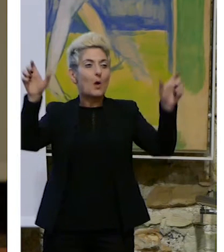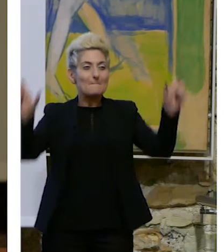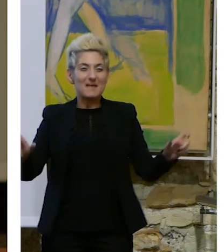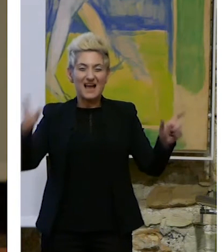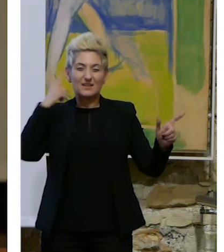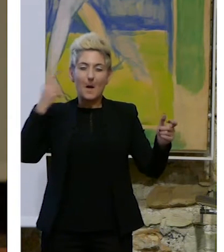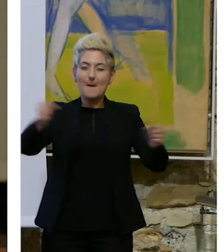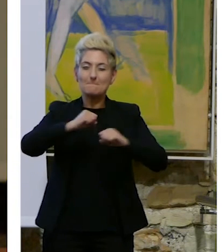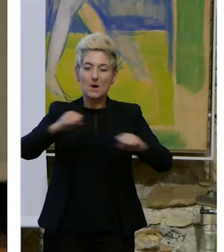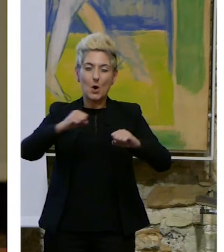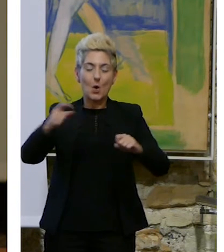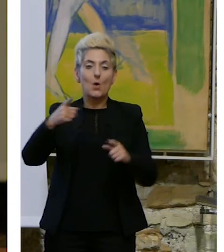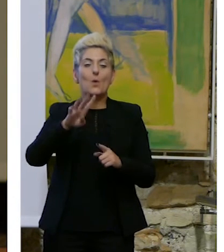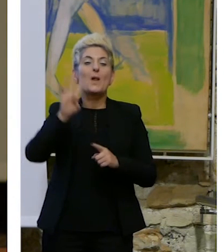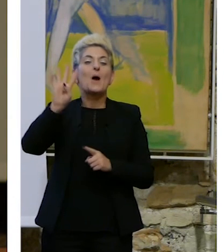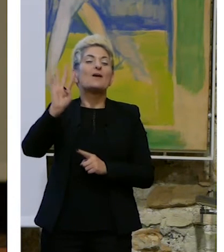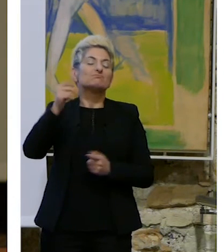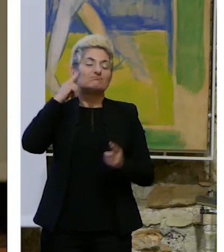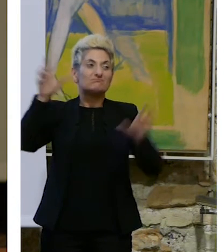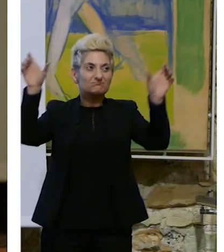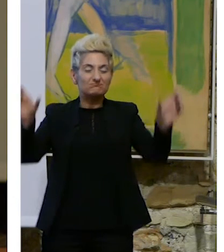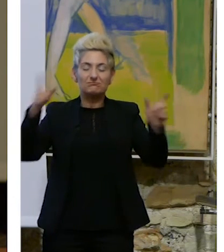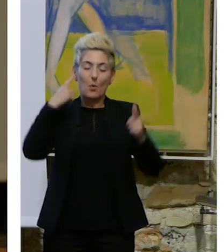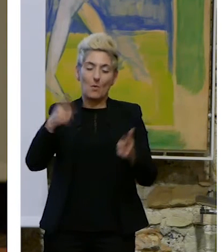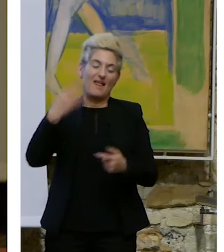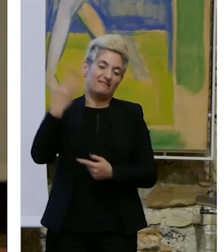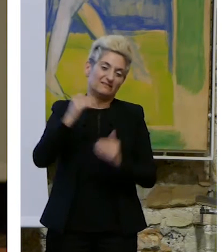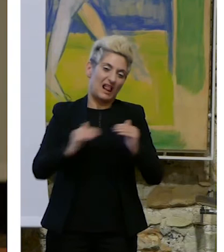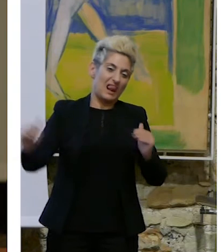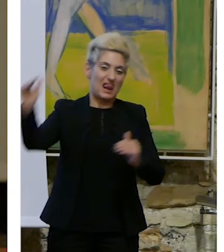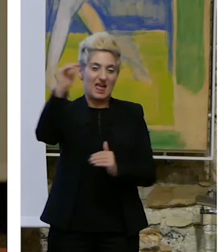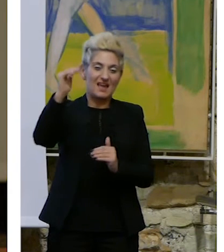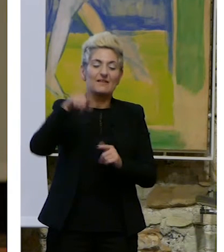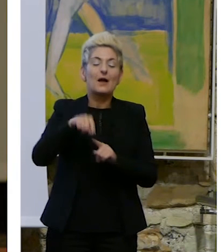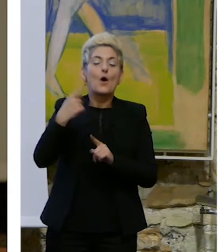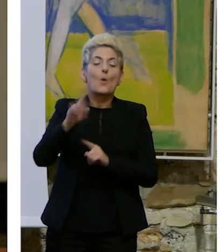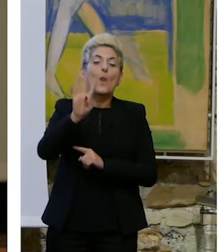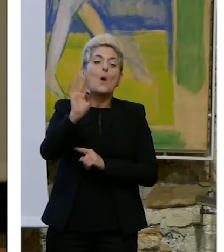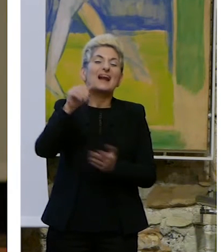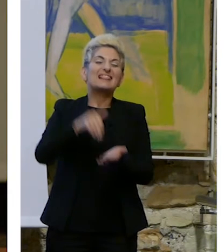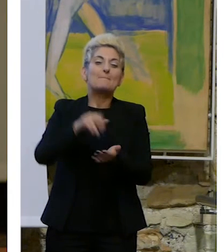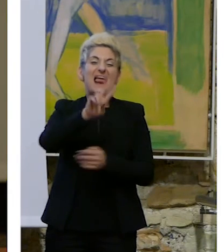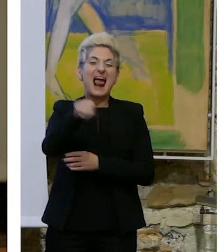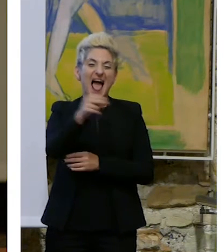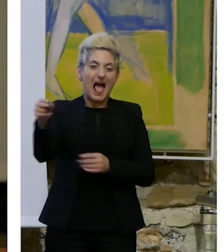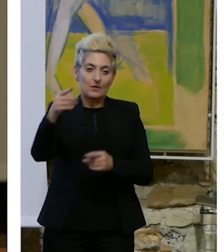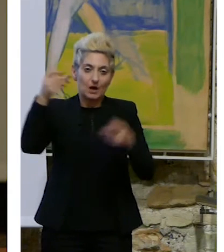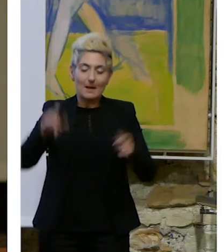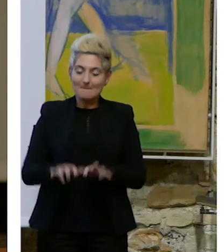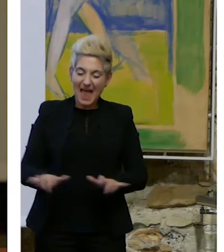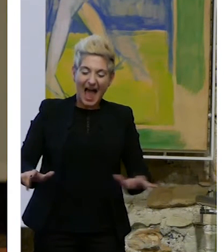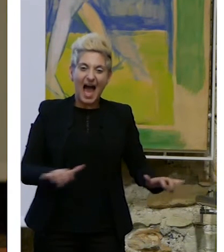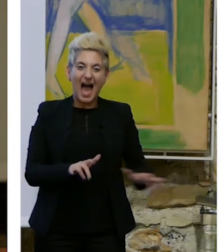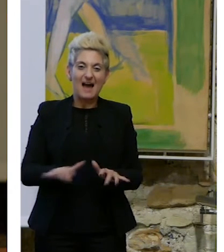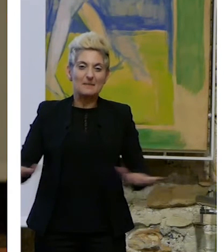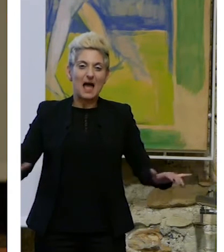da 40.000 euro e sentiamo un pianoforte su questo impianto, nessuno nella sala sarebbe convinto che